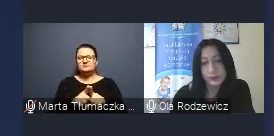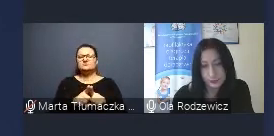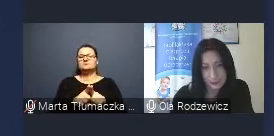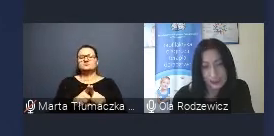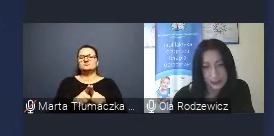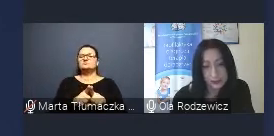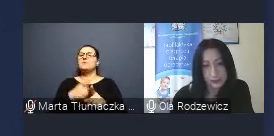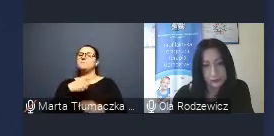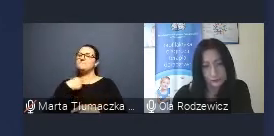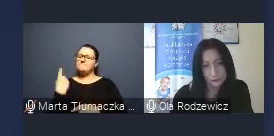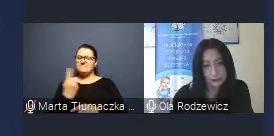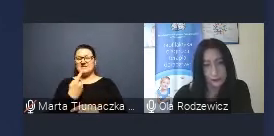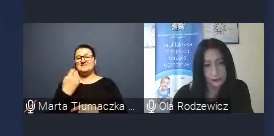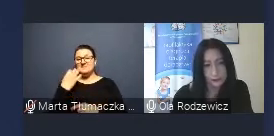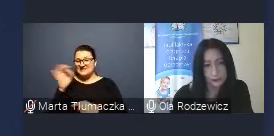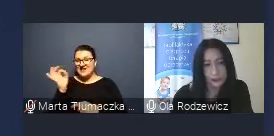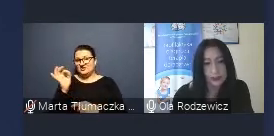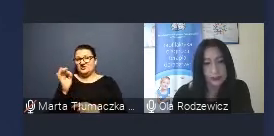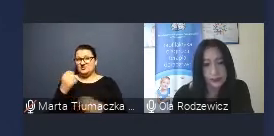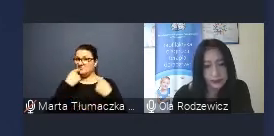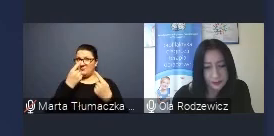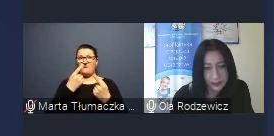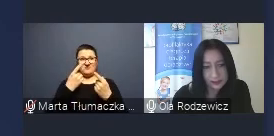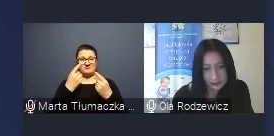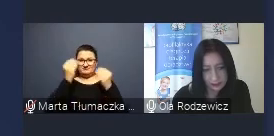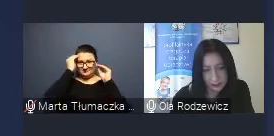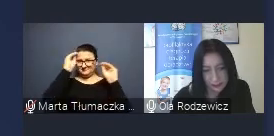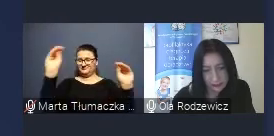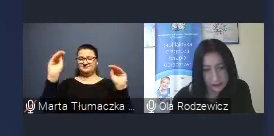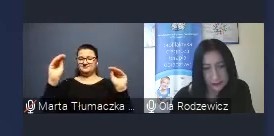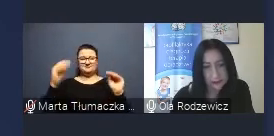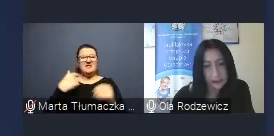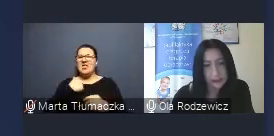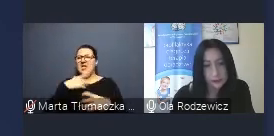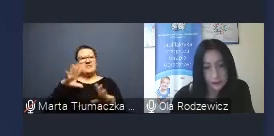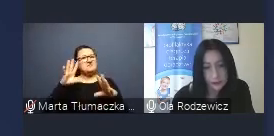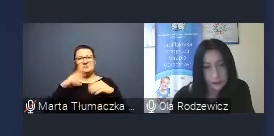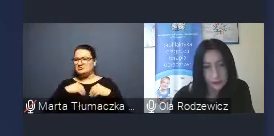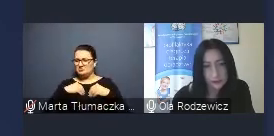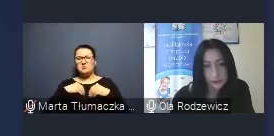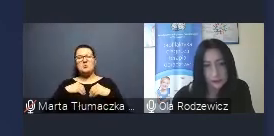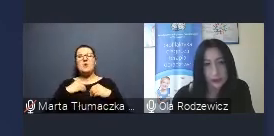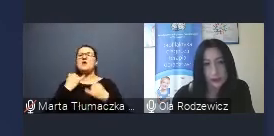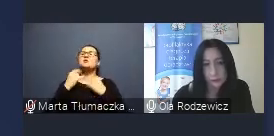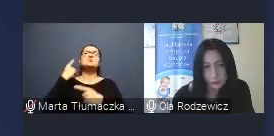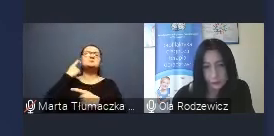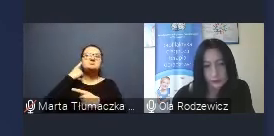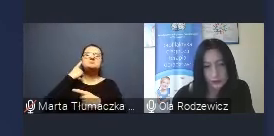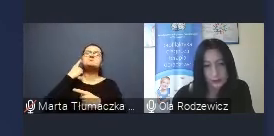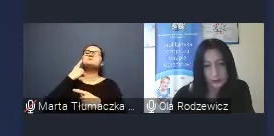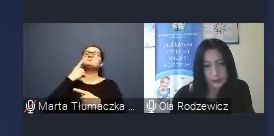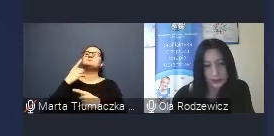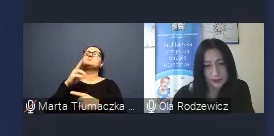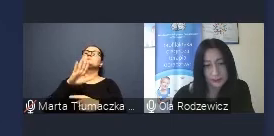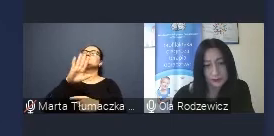żebyśmy my, specjaliści, o tym mówili głośno. Nieakceptowalne dla mnie jest, kiedy słyszę, że o uczniu